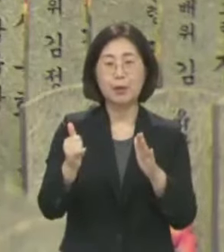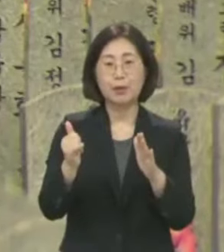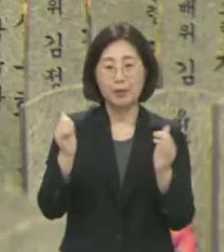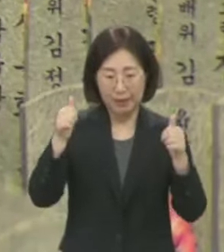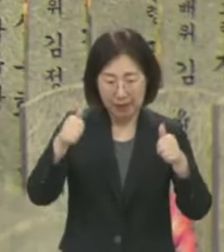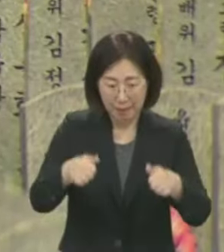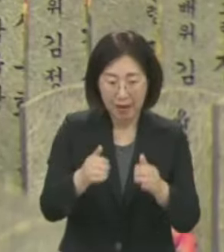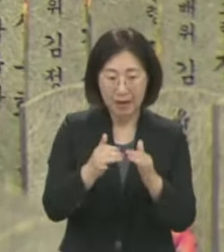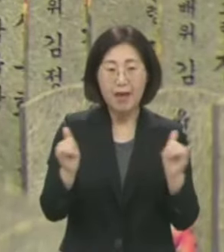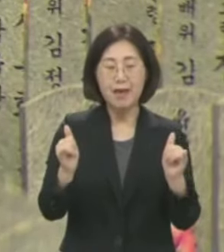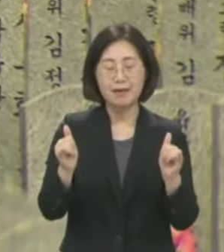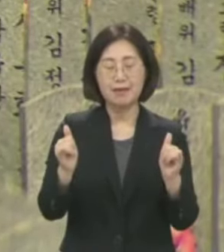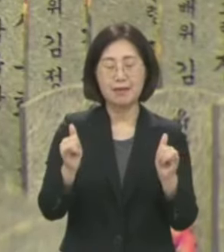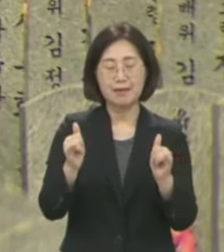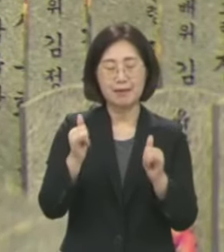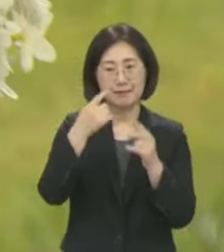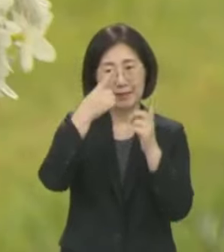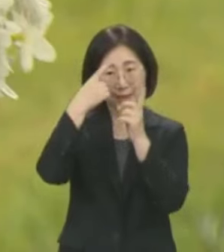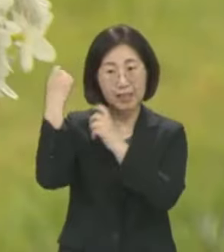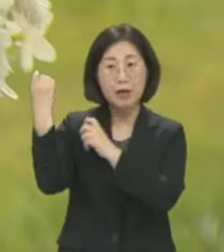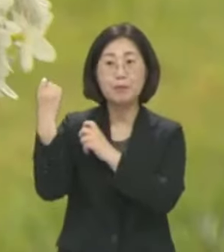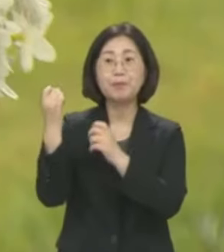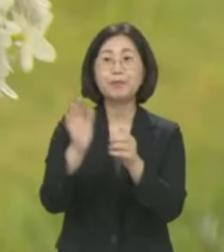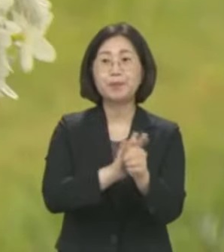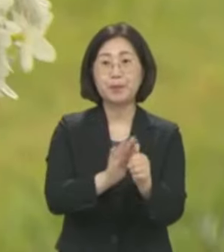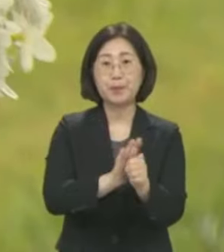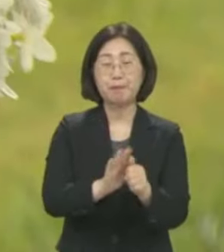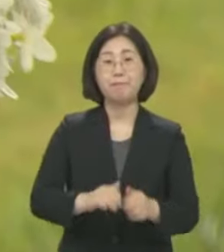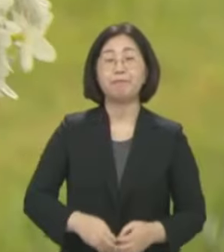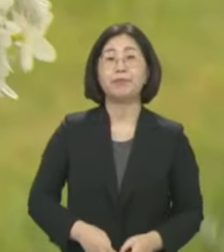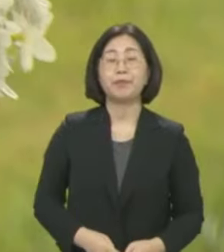참배객들이 선열들의 뜻을 기렸습니다.